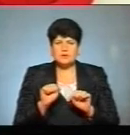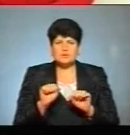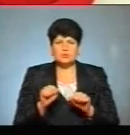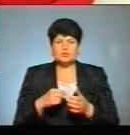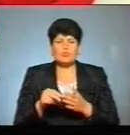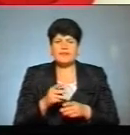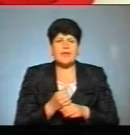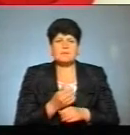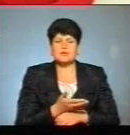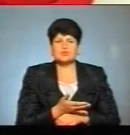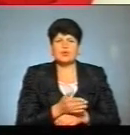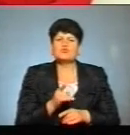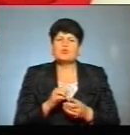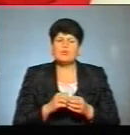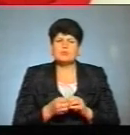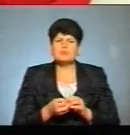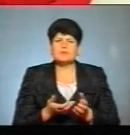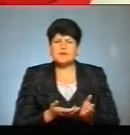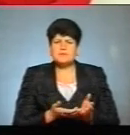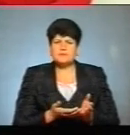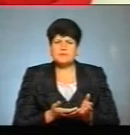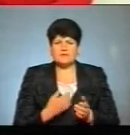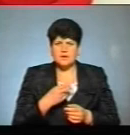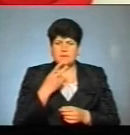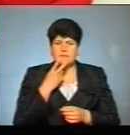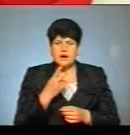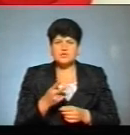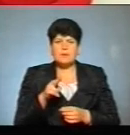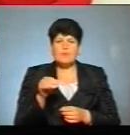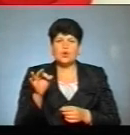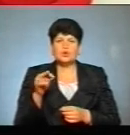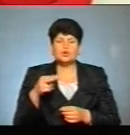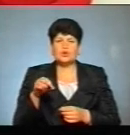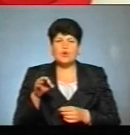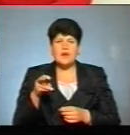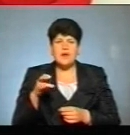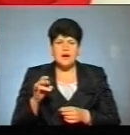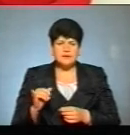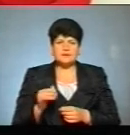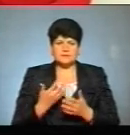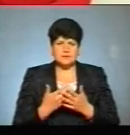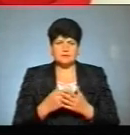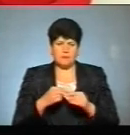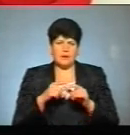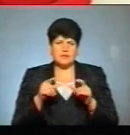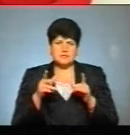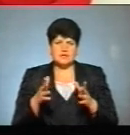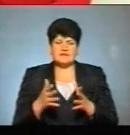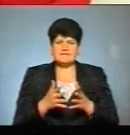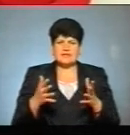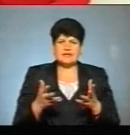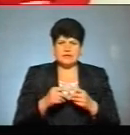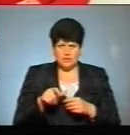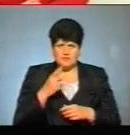не працює. В чому там проблема? Ви бачили колись, от, скажімо, навіть в тих самих Подолянах промтоварному магазині, в одному магазині там велика кількість